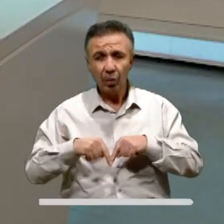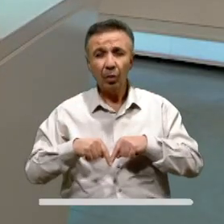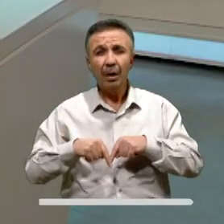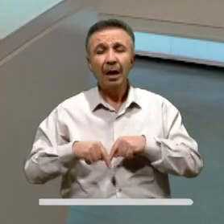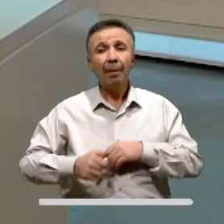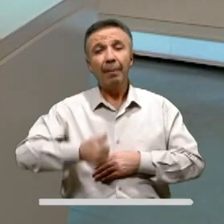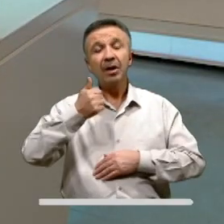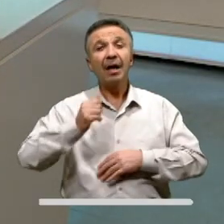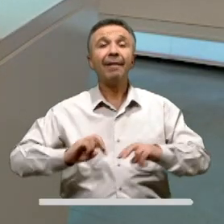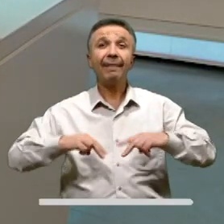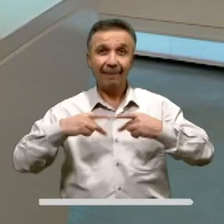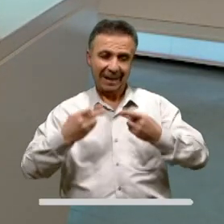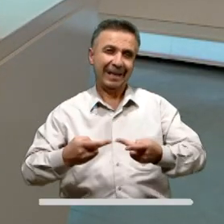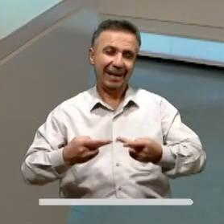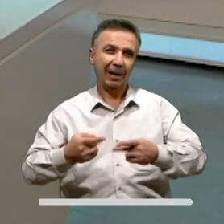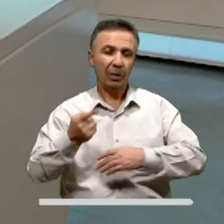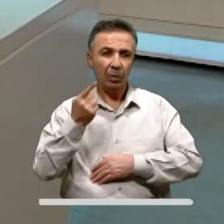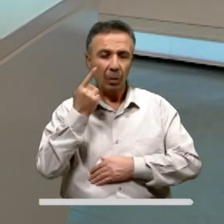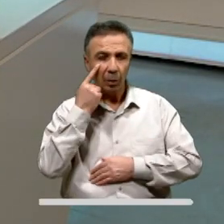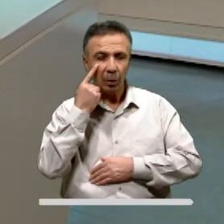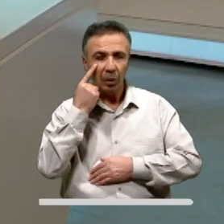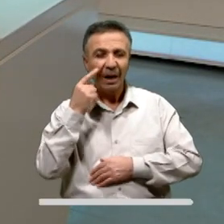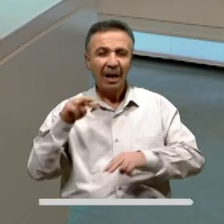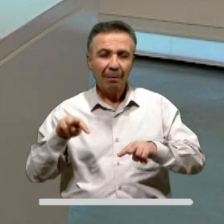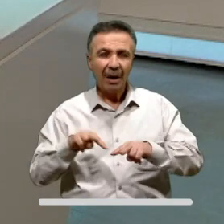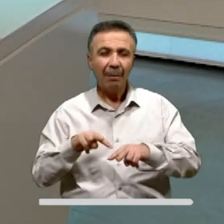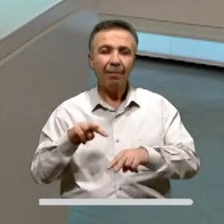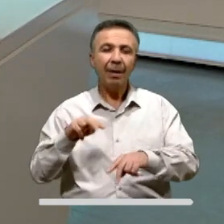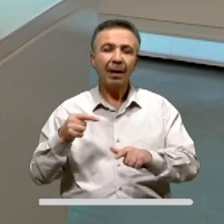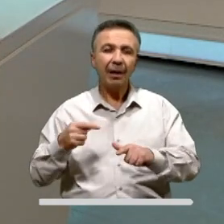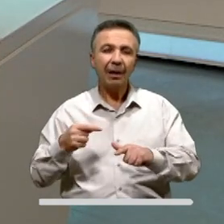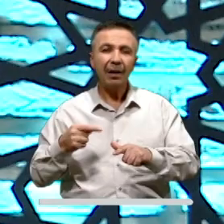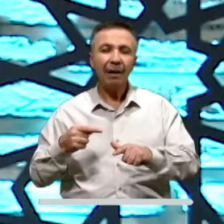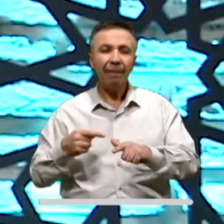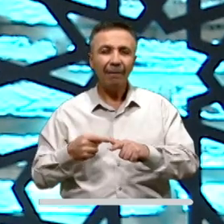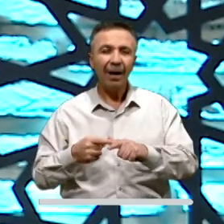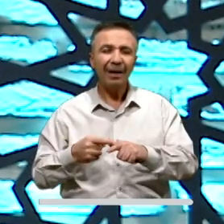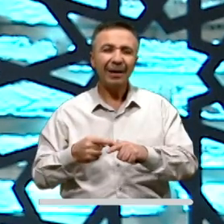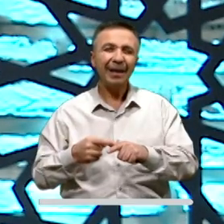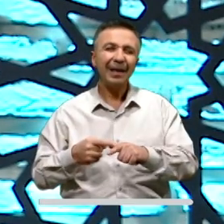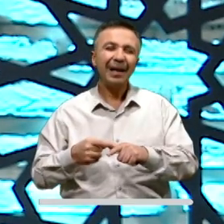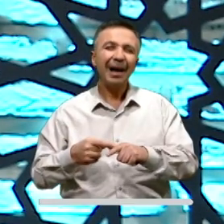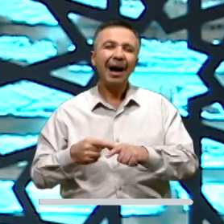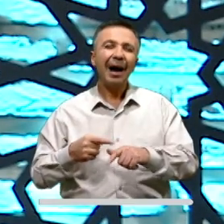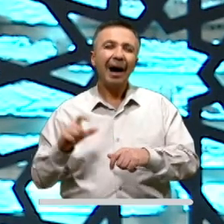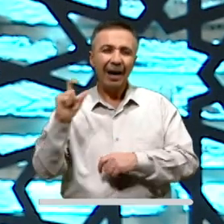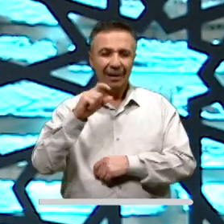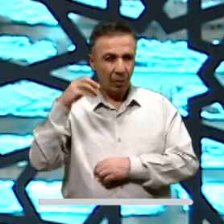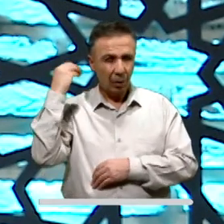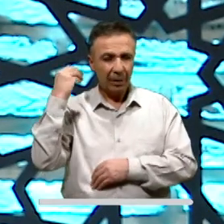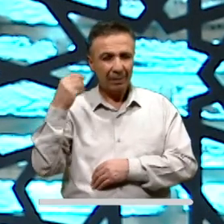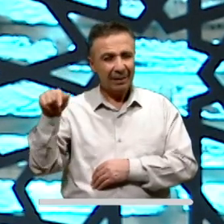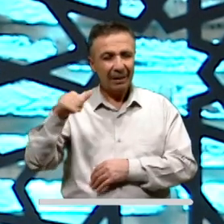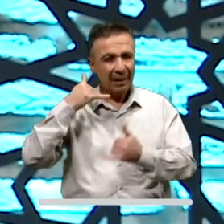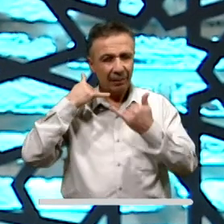Kurulu Başkan Vekili Doktor Fatih Mehmet Aydın Hocam bizimle birlikte. Sizler de muhterem hocamıza telefon